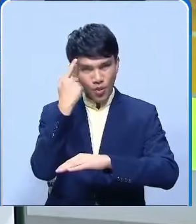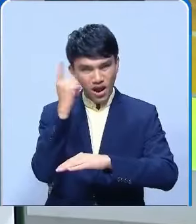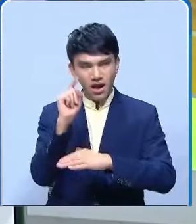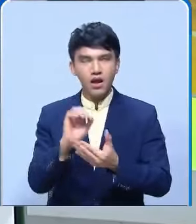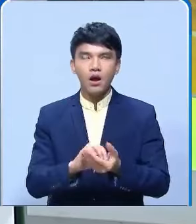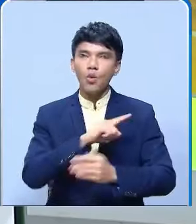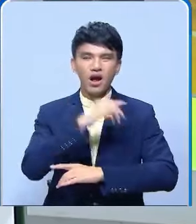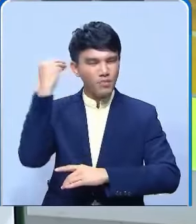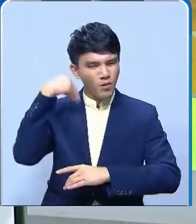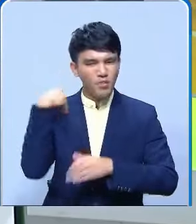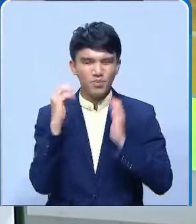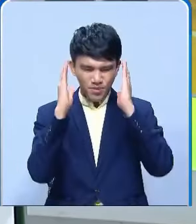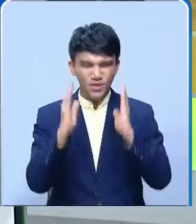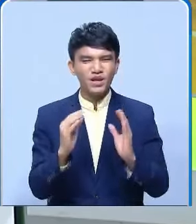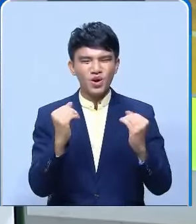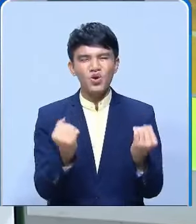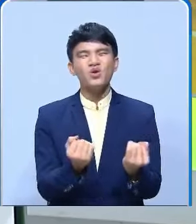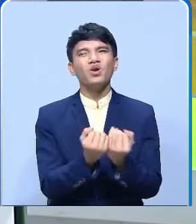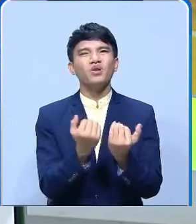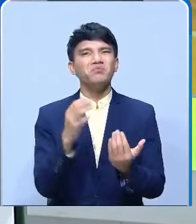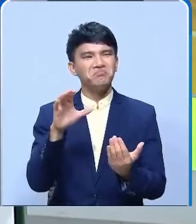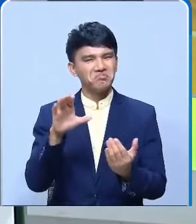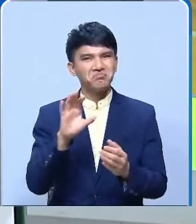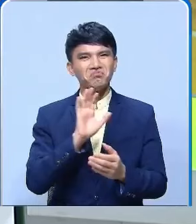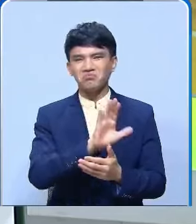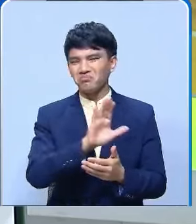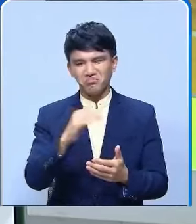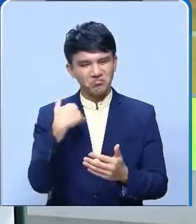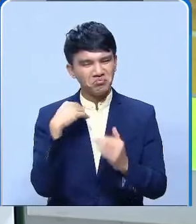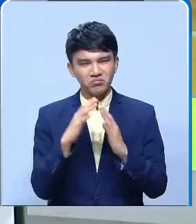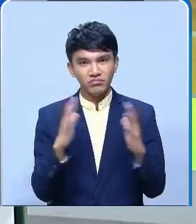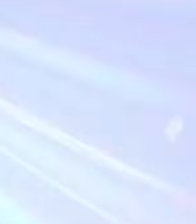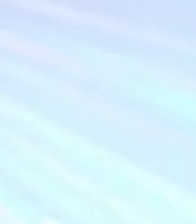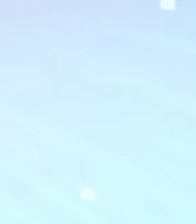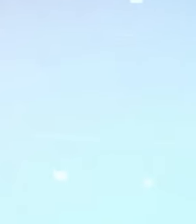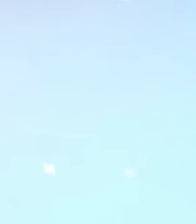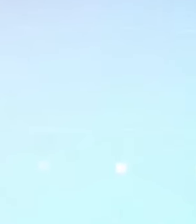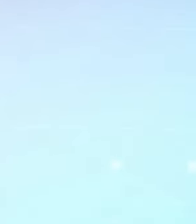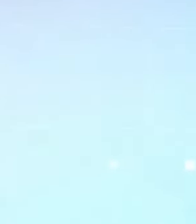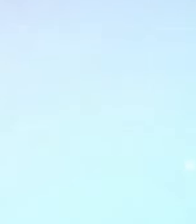วันมีผู้เสียหายตกเป็นเหยื่อให้กับแก๊งคอลเซ็นเตอร์ทุกวันเลย ค่ะ